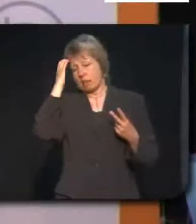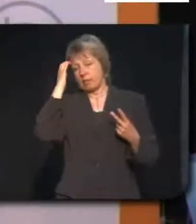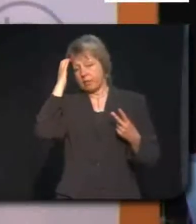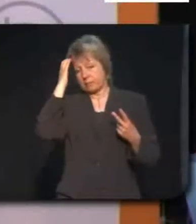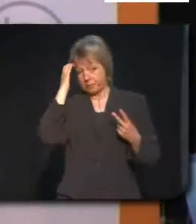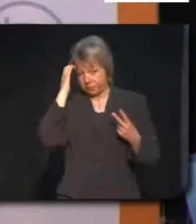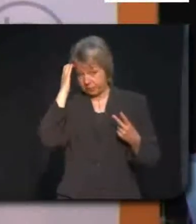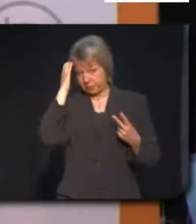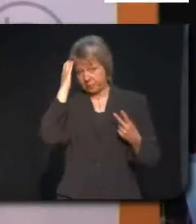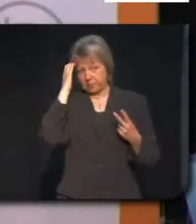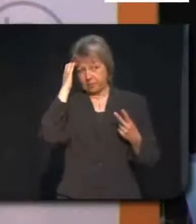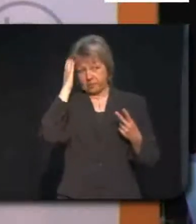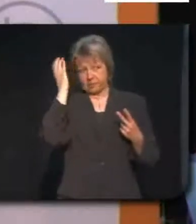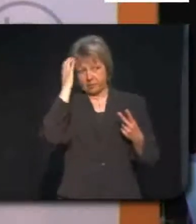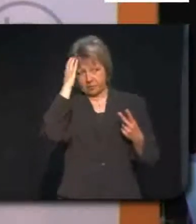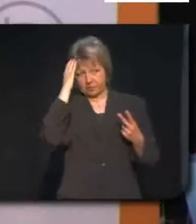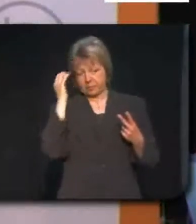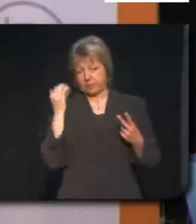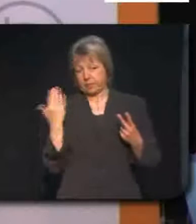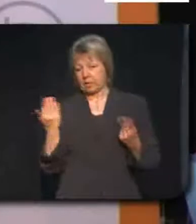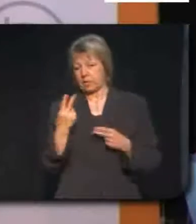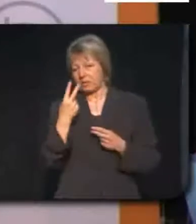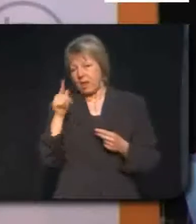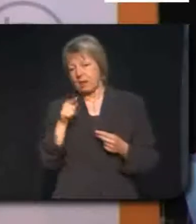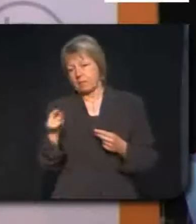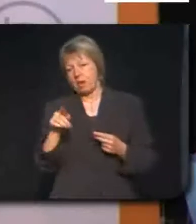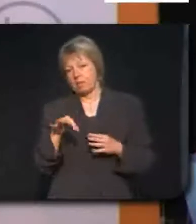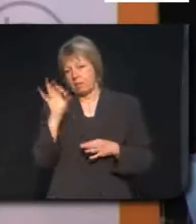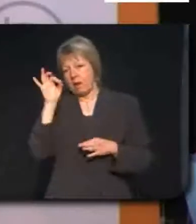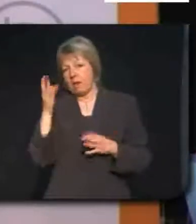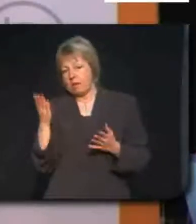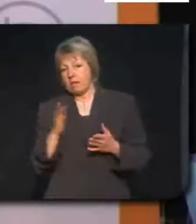geheimen Abstimmungen die wir heute noch durchführen müssen angestellt